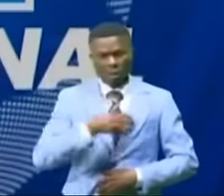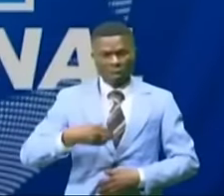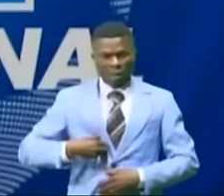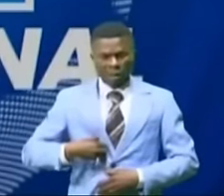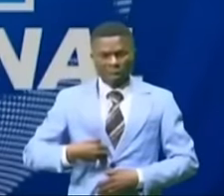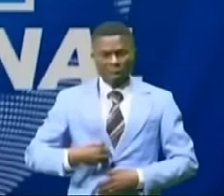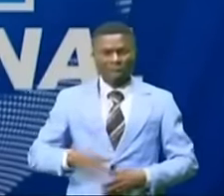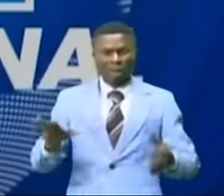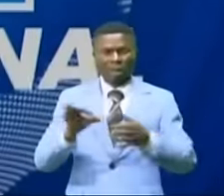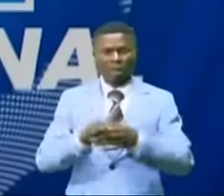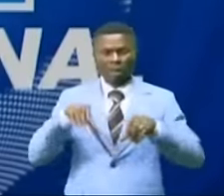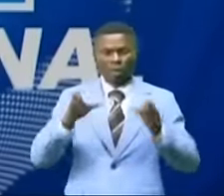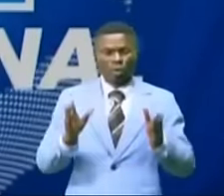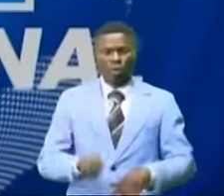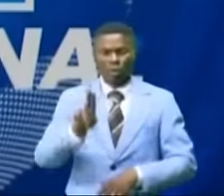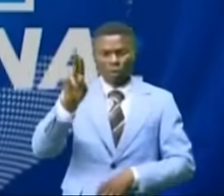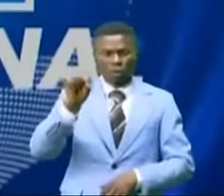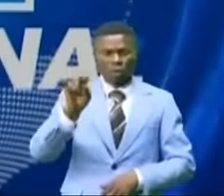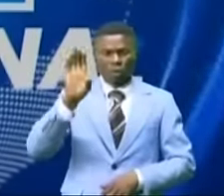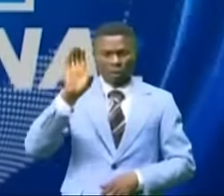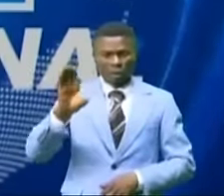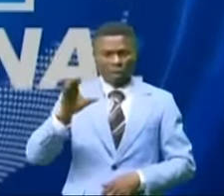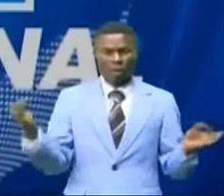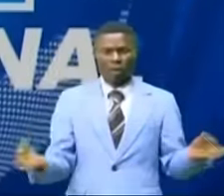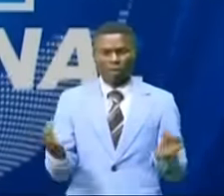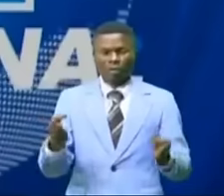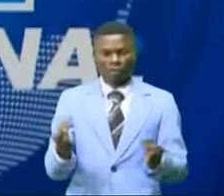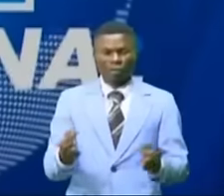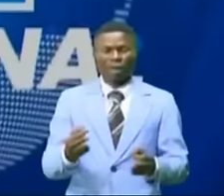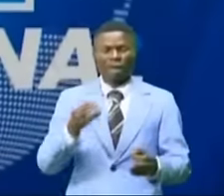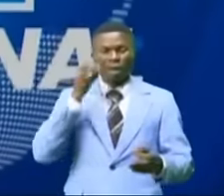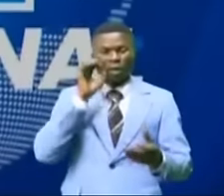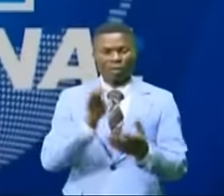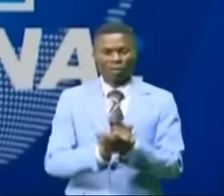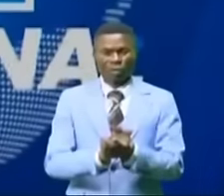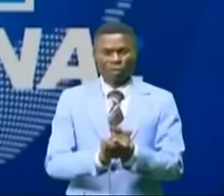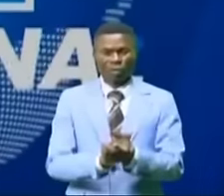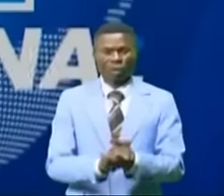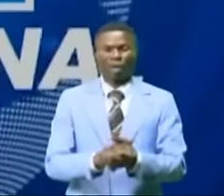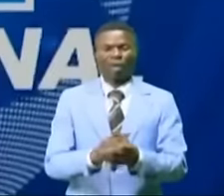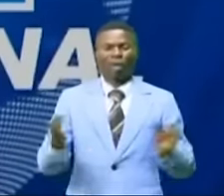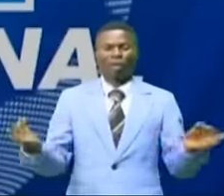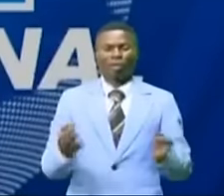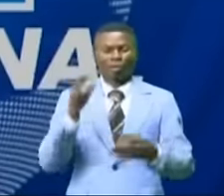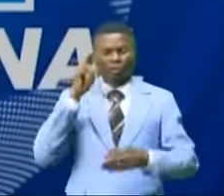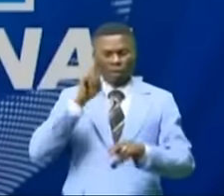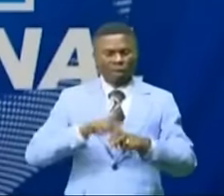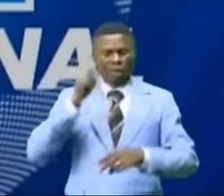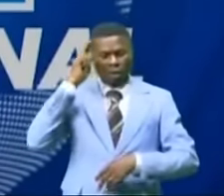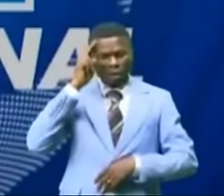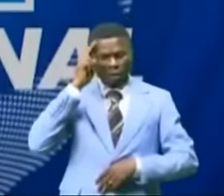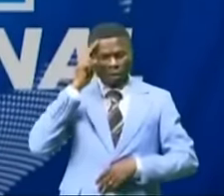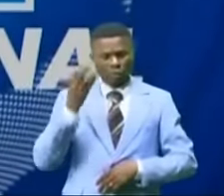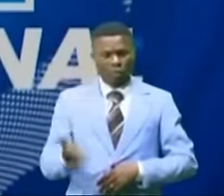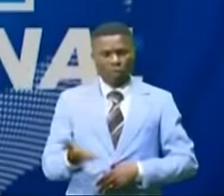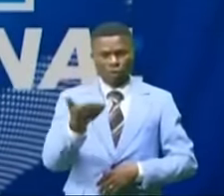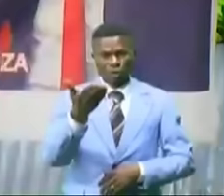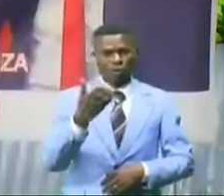Nation Congolaise, UNC, ont célébré cette journée dédiée à la femme au cours d'une matinée de réflexion. Yvette Makuntima.